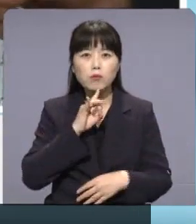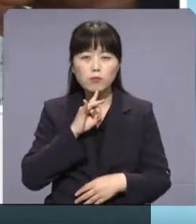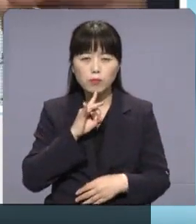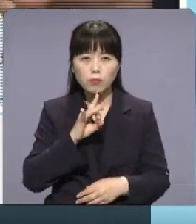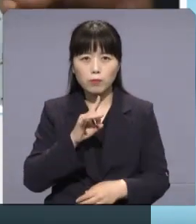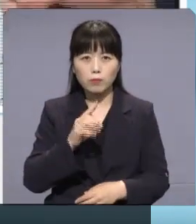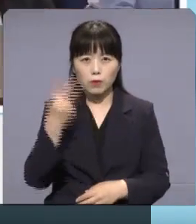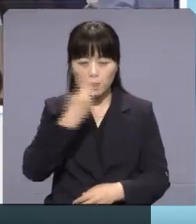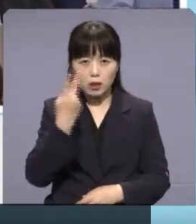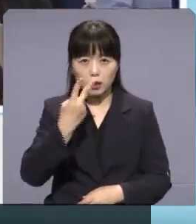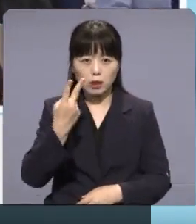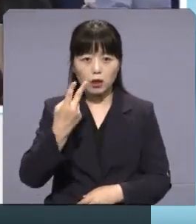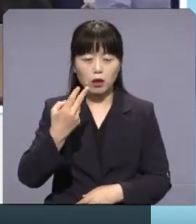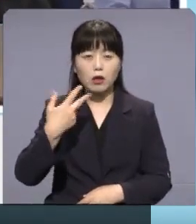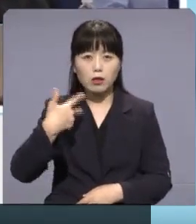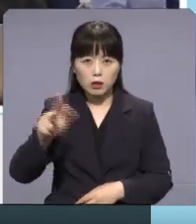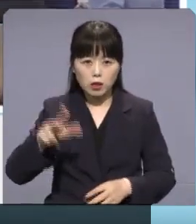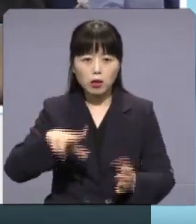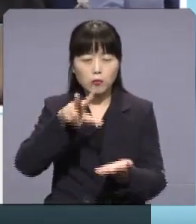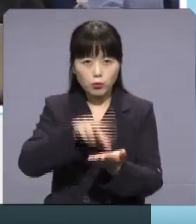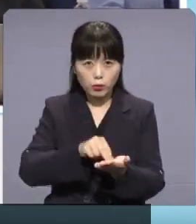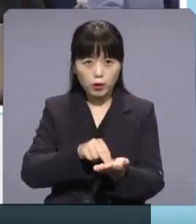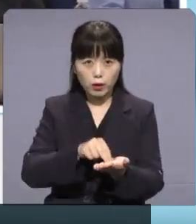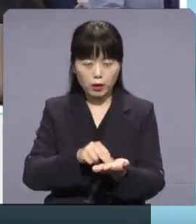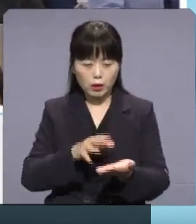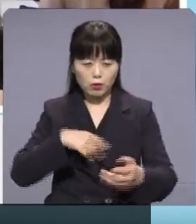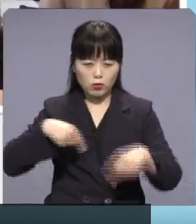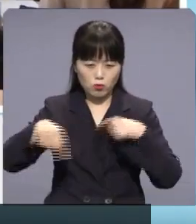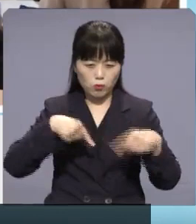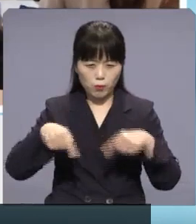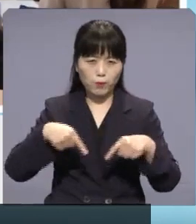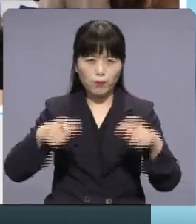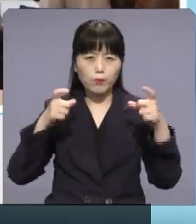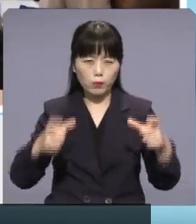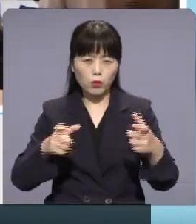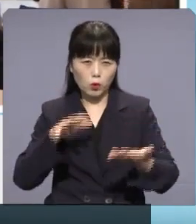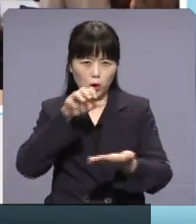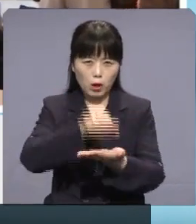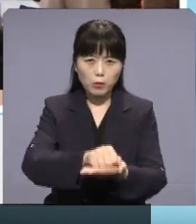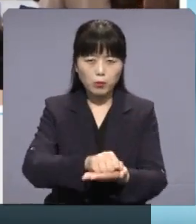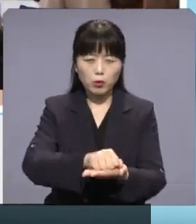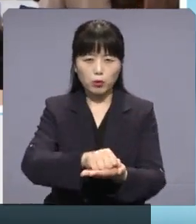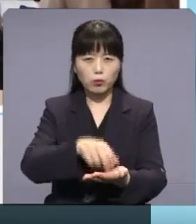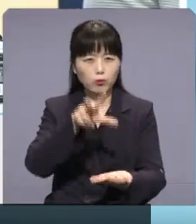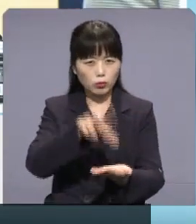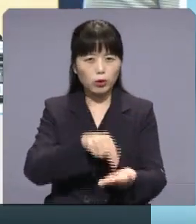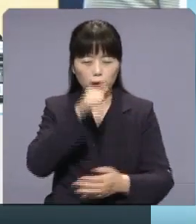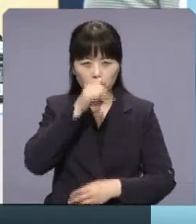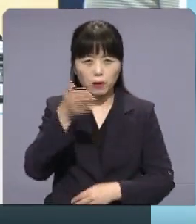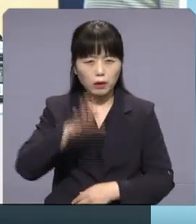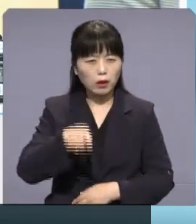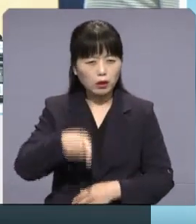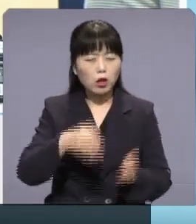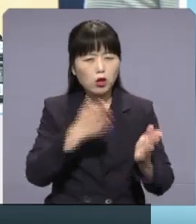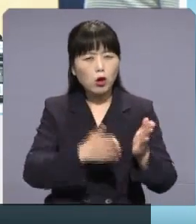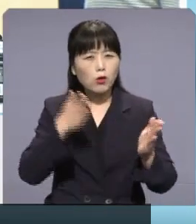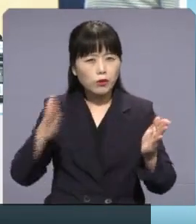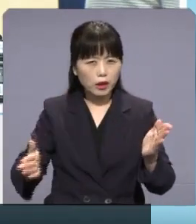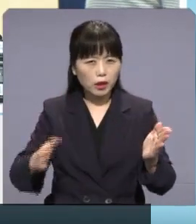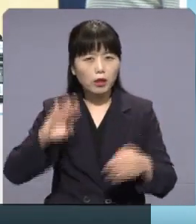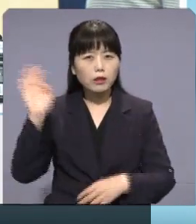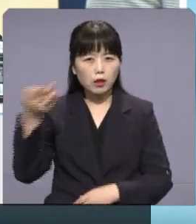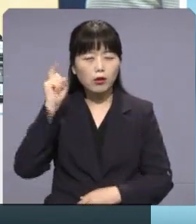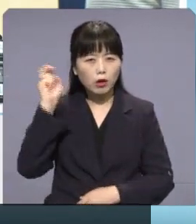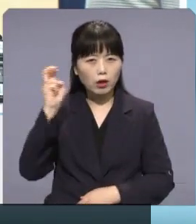2007년 사건을 끄집어내가지고 그래서 정부 주도권을 확보해 나가는 이런 과정이 있었는데 그때 일이 연상된다 이런 생각이 일단